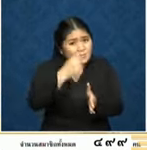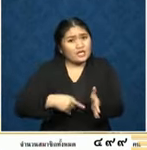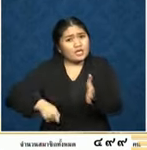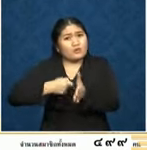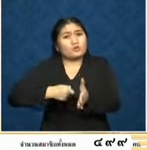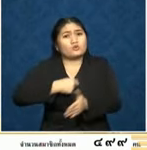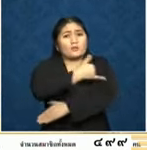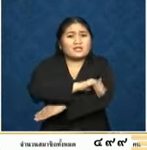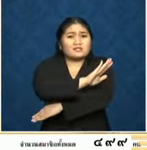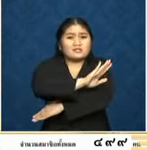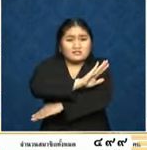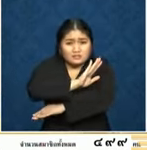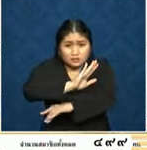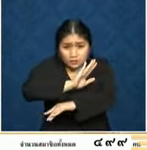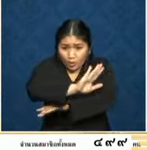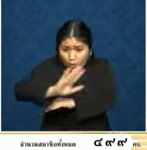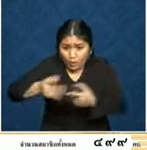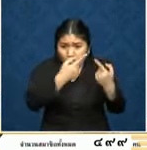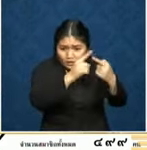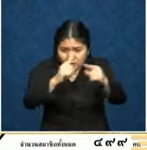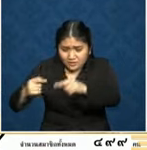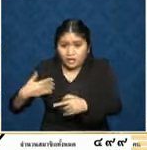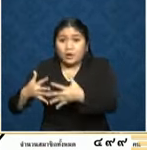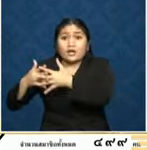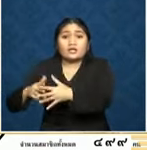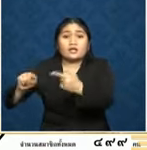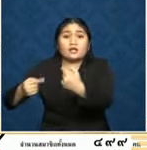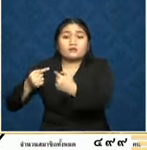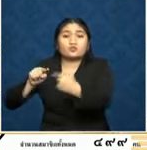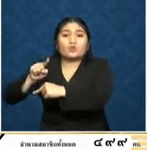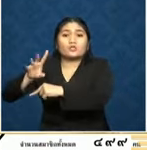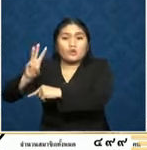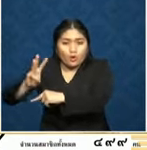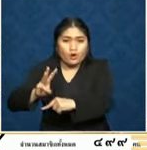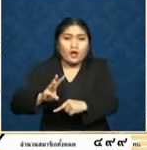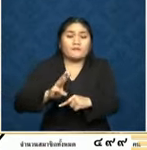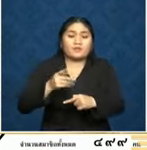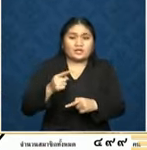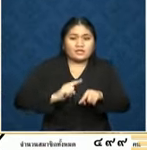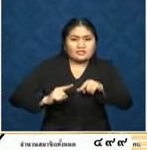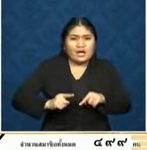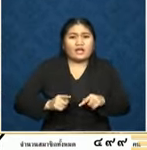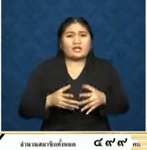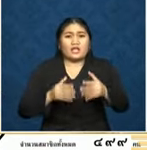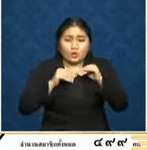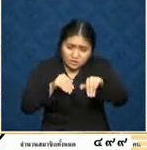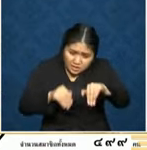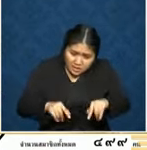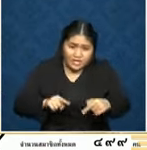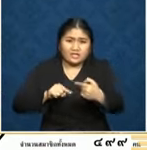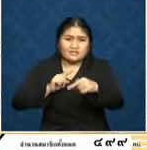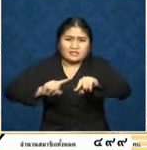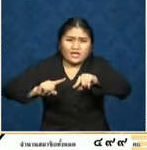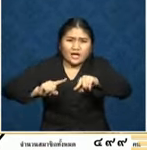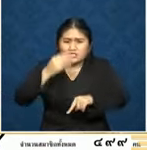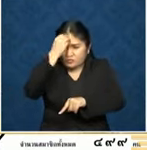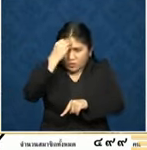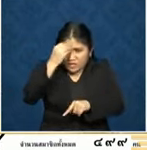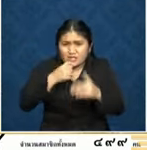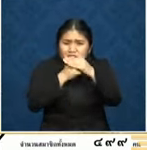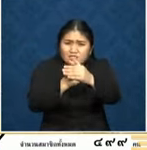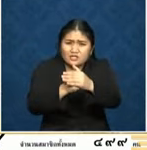เทศก็ไม่เหมือนกันนะครับอย่างของอังกฤษก็เริ่ม6เมษายนอเมริกา1ตุลาออสเตรเลีย1กรกฎาคมญี่ปุ่นฟินแลนด์จีนฝรั่